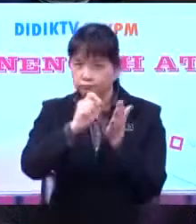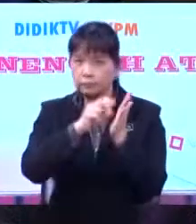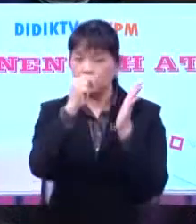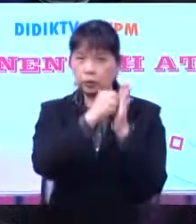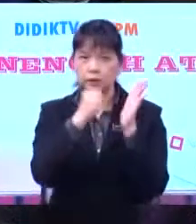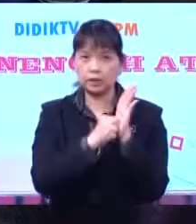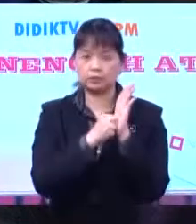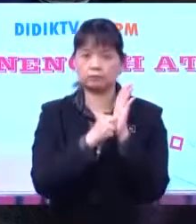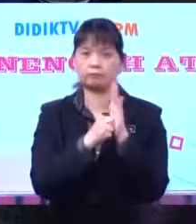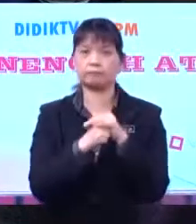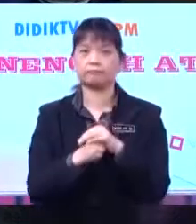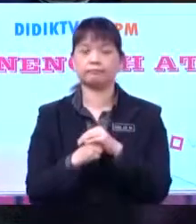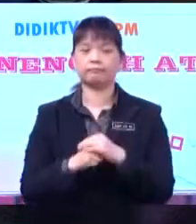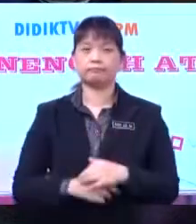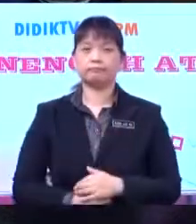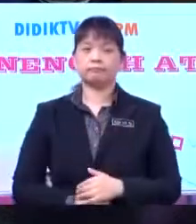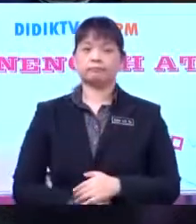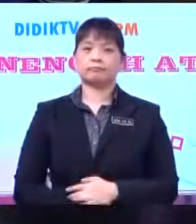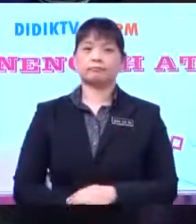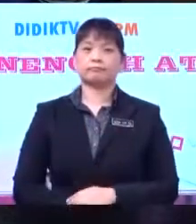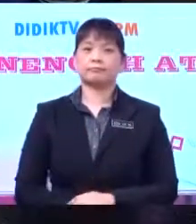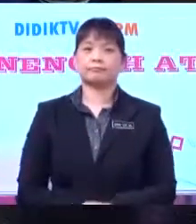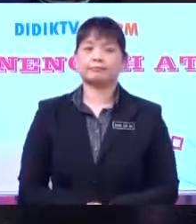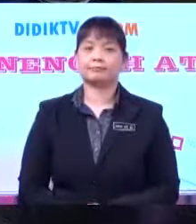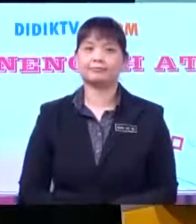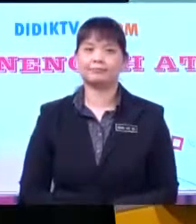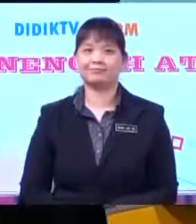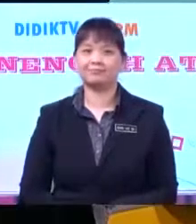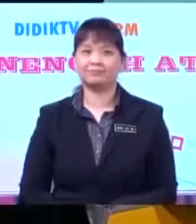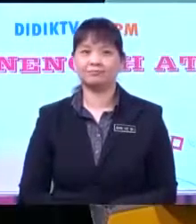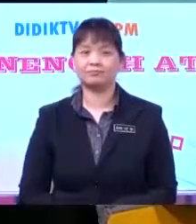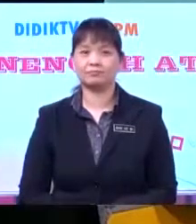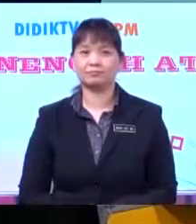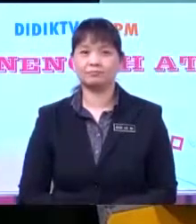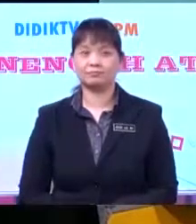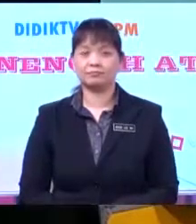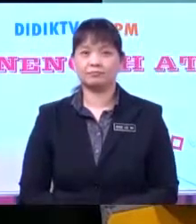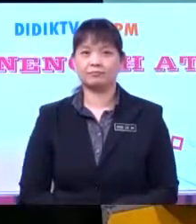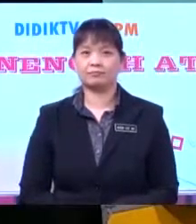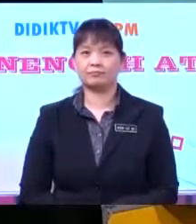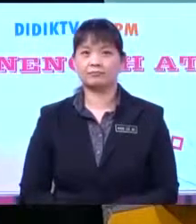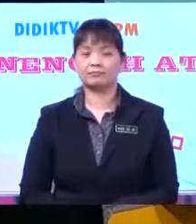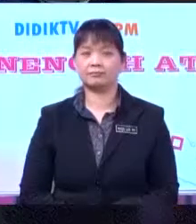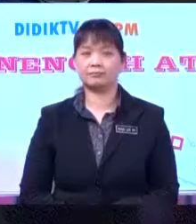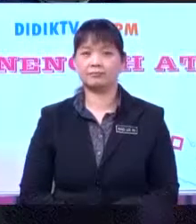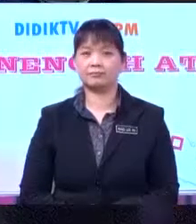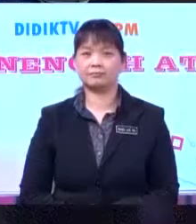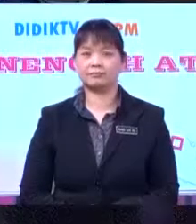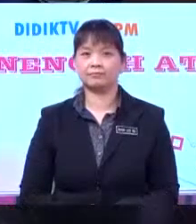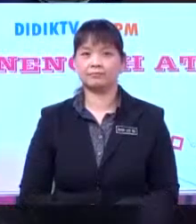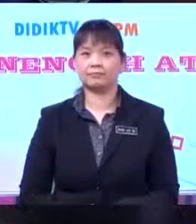selesai Aku senang saja kacang kacang kacang